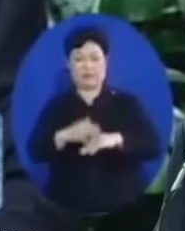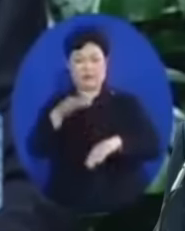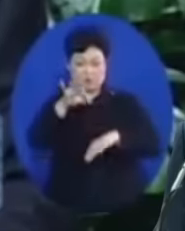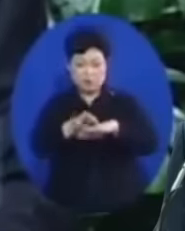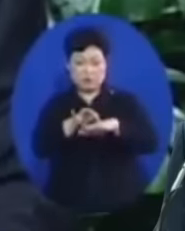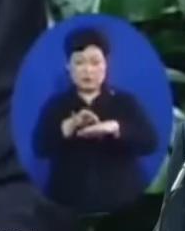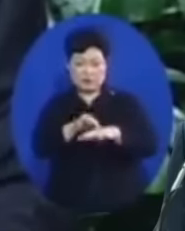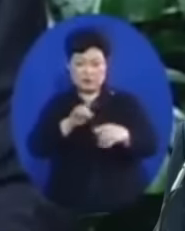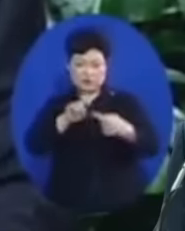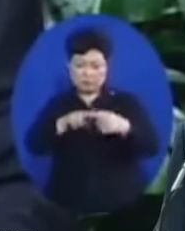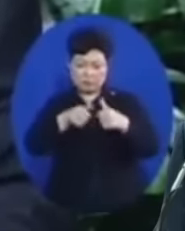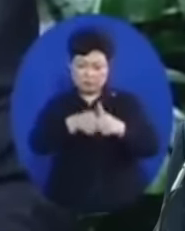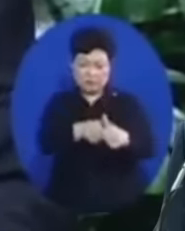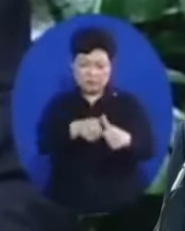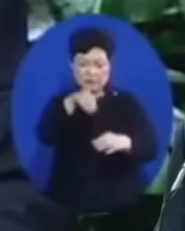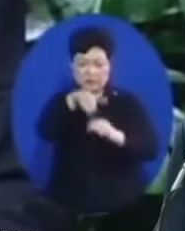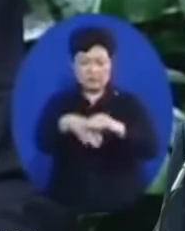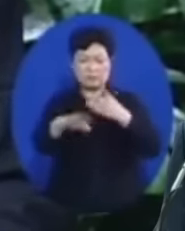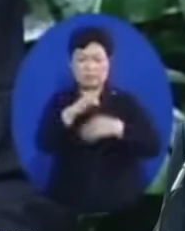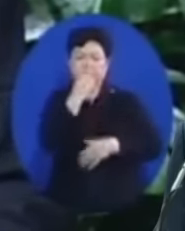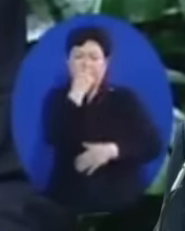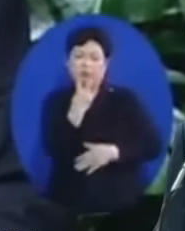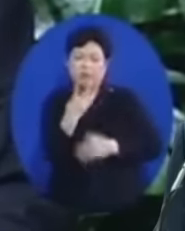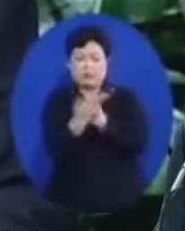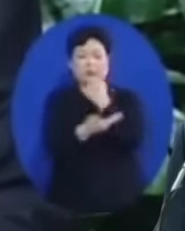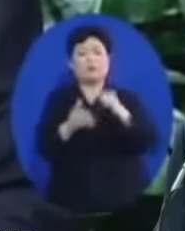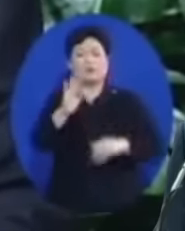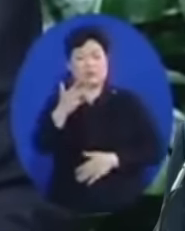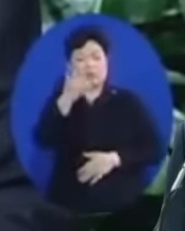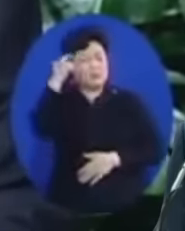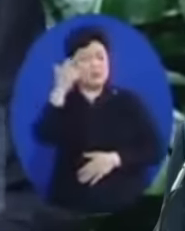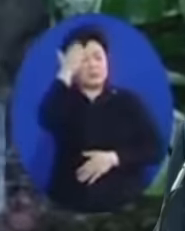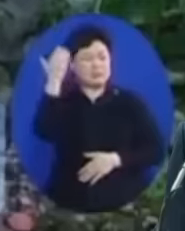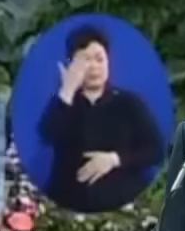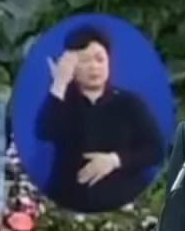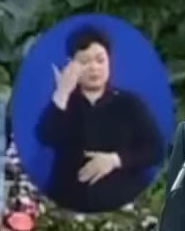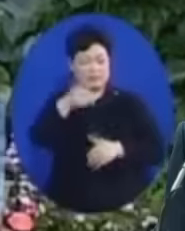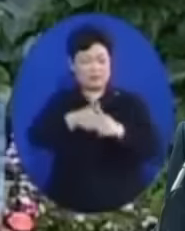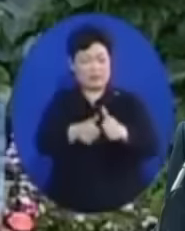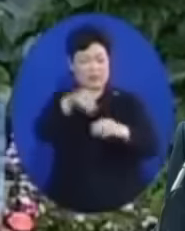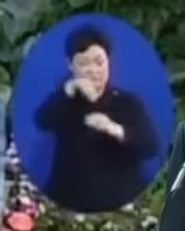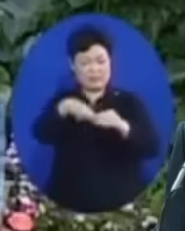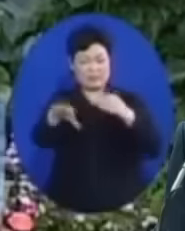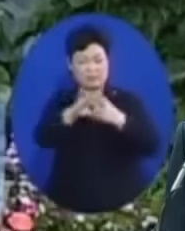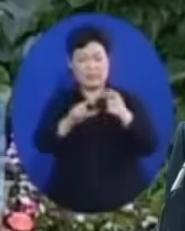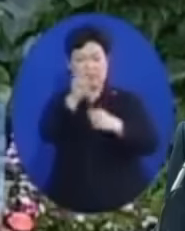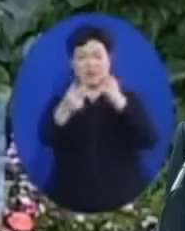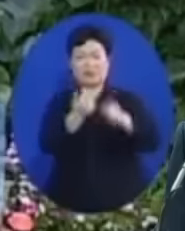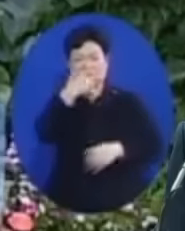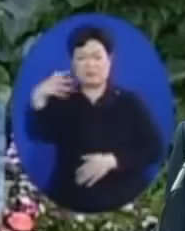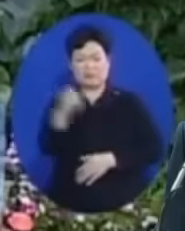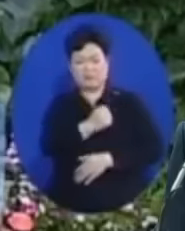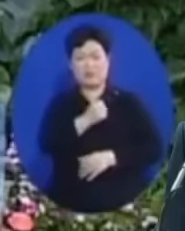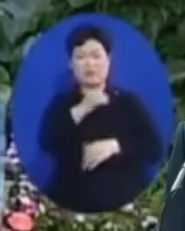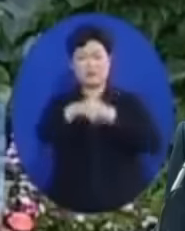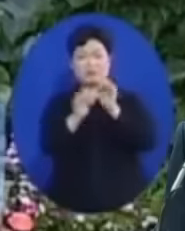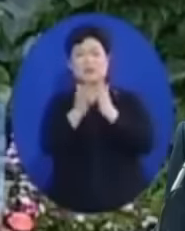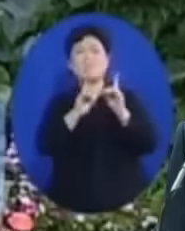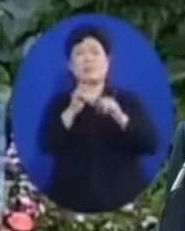육체를 따라서 심으면 썩어질 것으로 거두고 성령을 따라 심으면 영생을 거둔다고 성경은